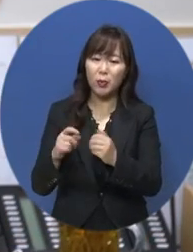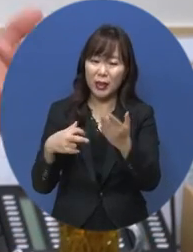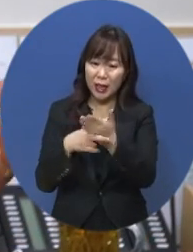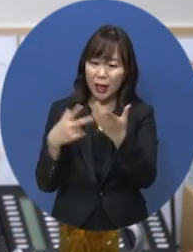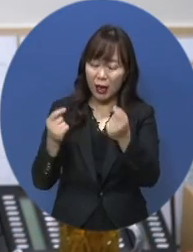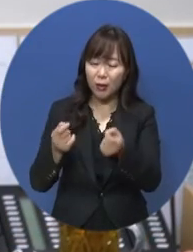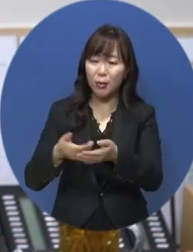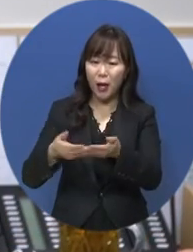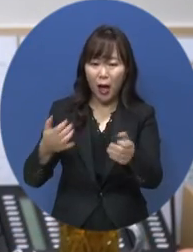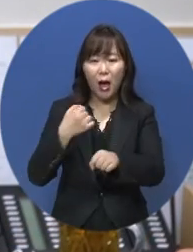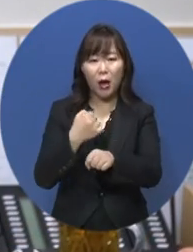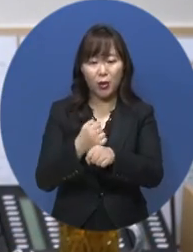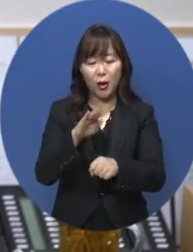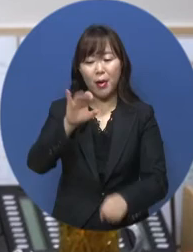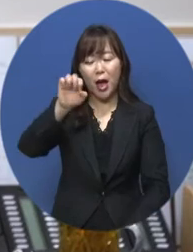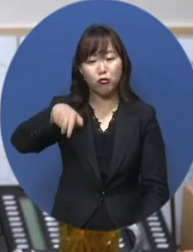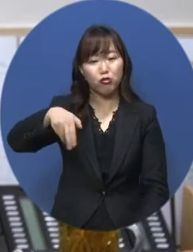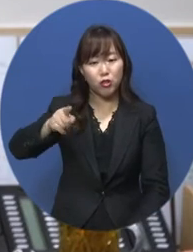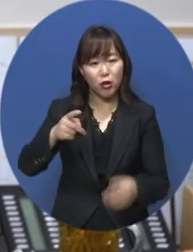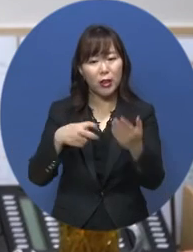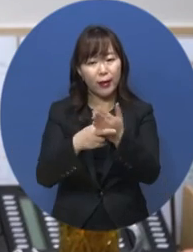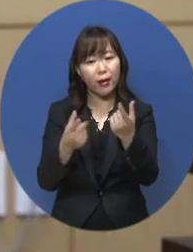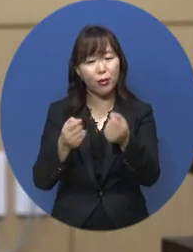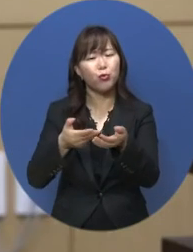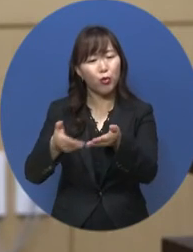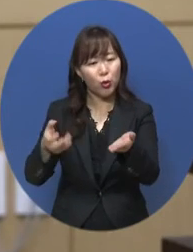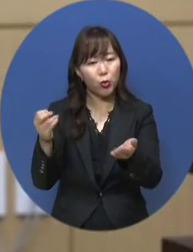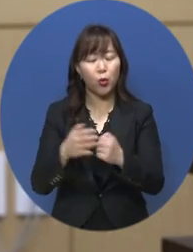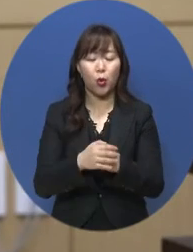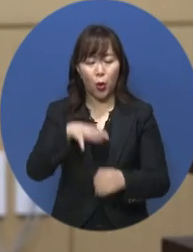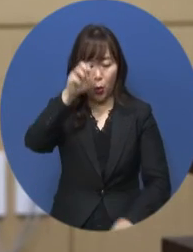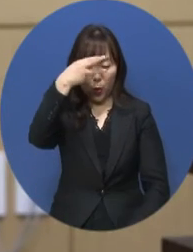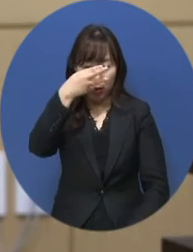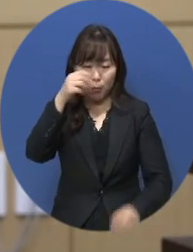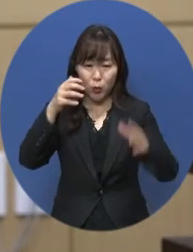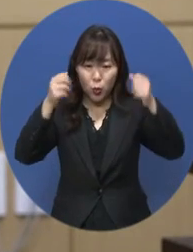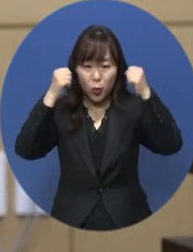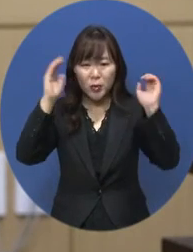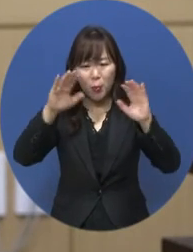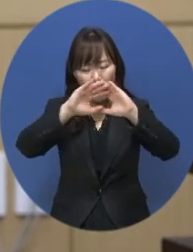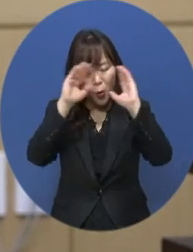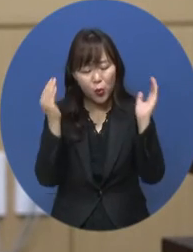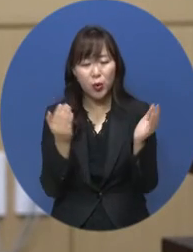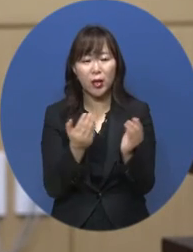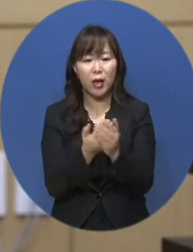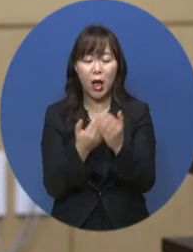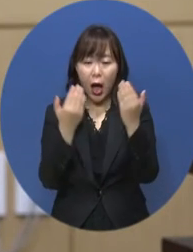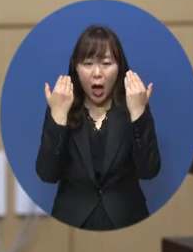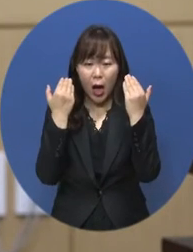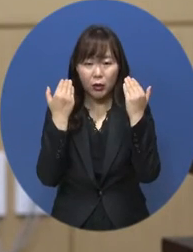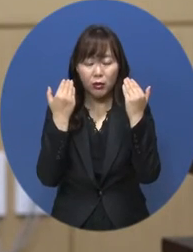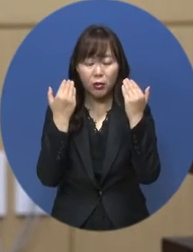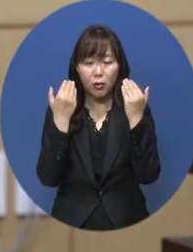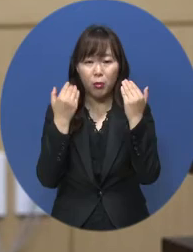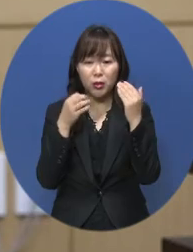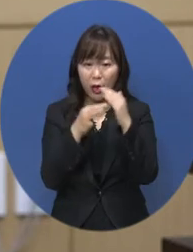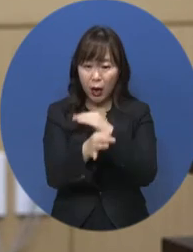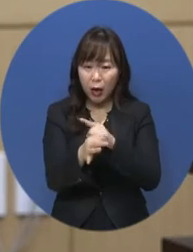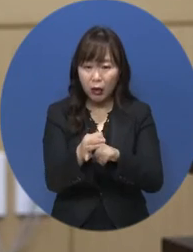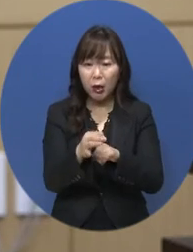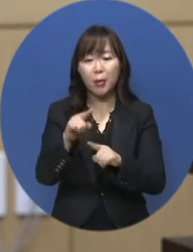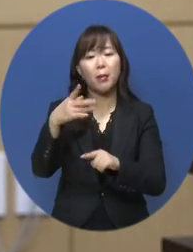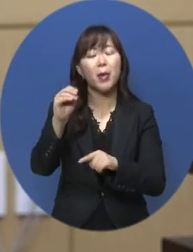티켓 같은 걸로, 바우처 티켓 같은 걸로 주기도 하고, 고3 졸업생들의 모두에게 장학금 형태로 100만 원씩